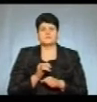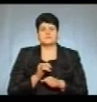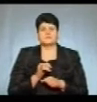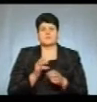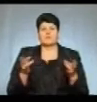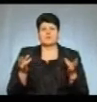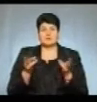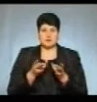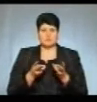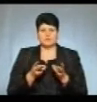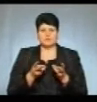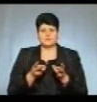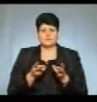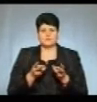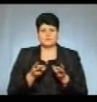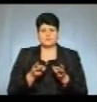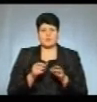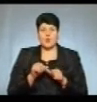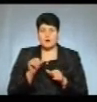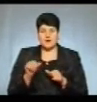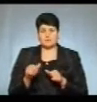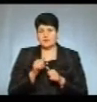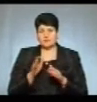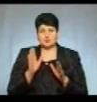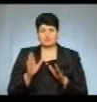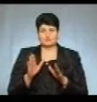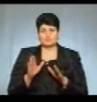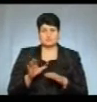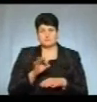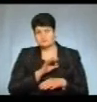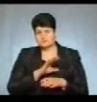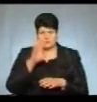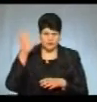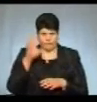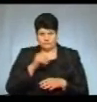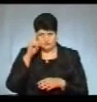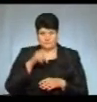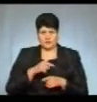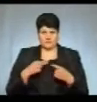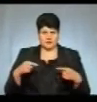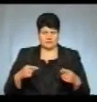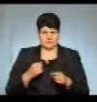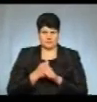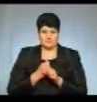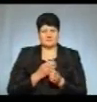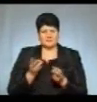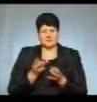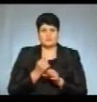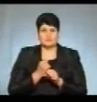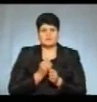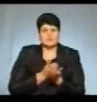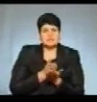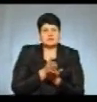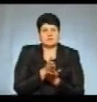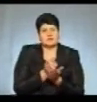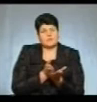скажімо, потрібно окремо. Не можна бути універсалом в різній роботі. Потрібно працювати за цим